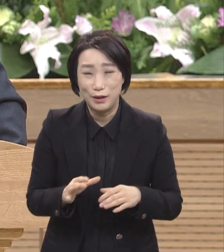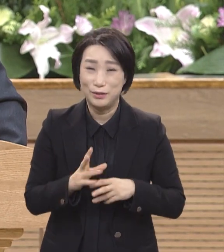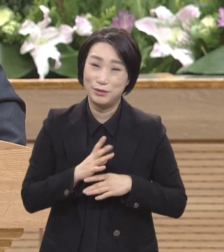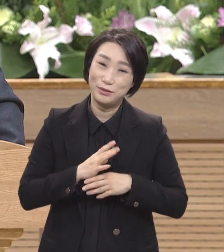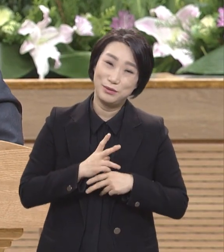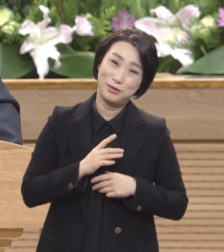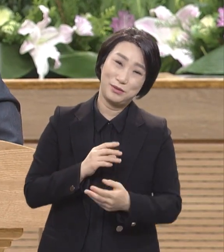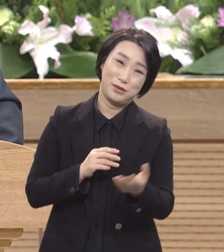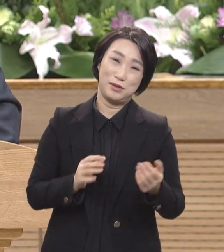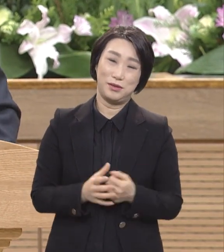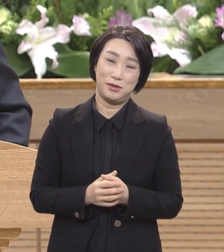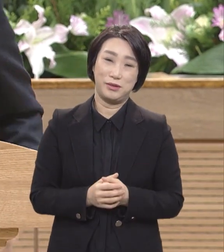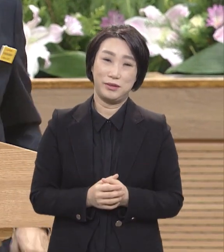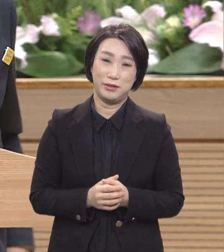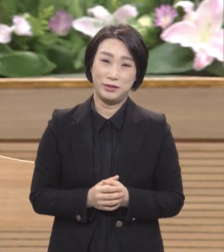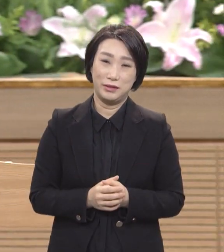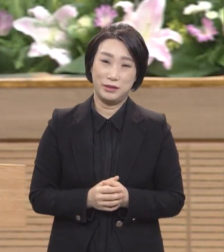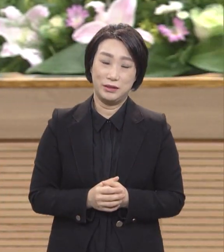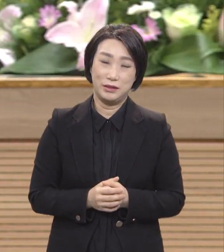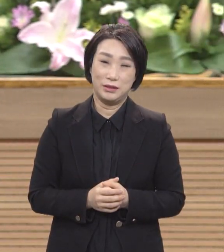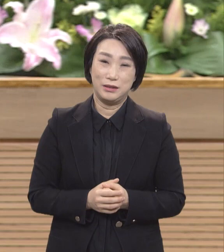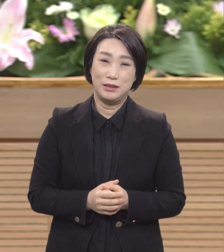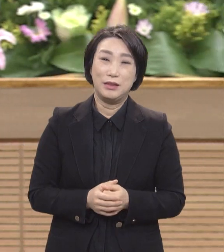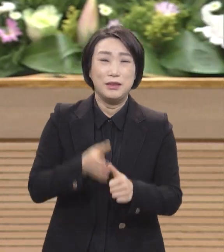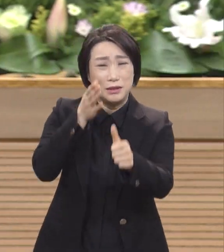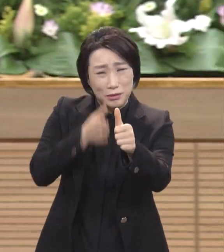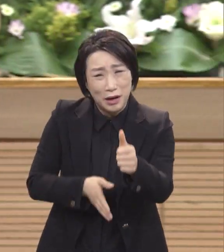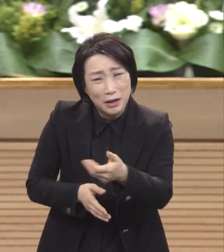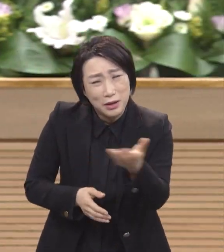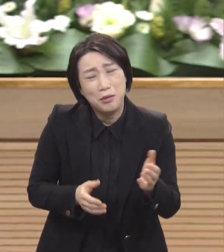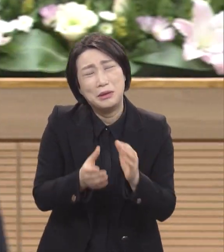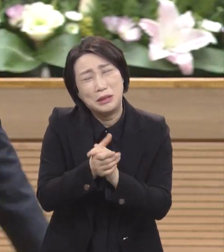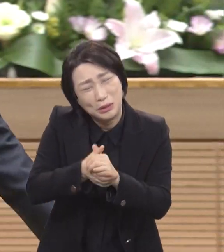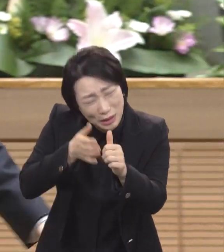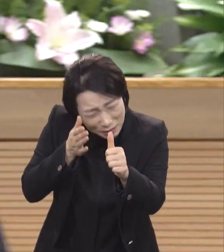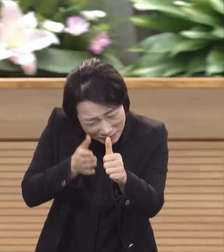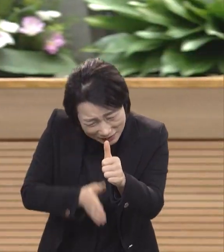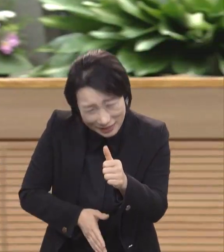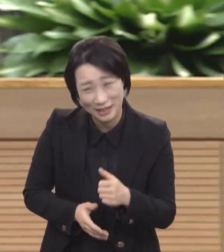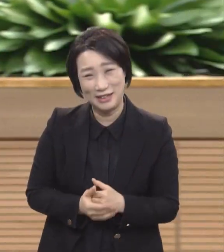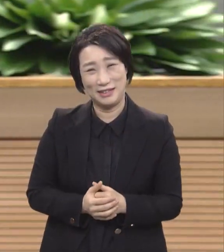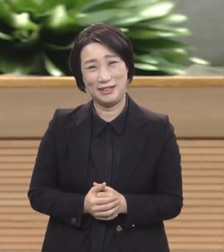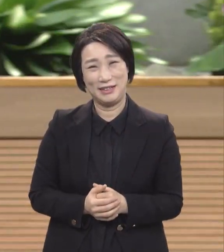두려운 일. 그러니까 제발 기도 좀 하시라고.